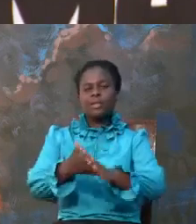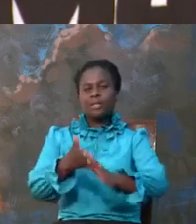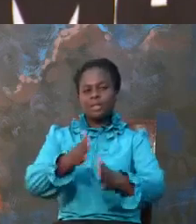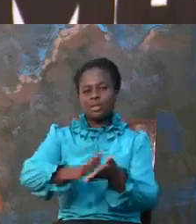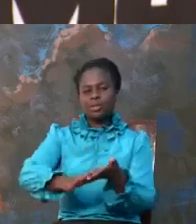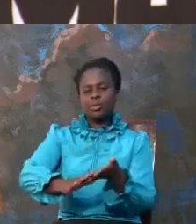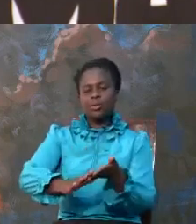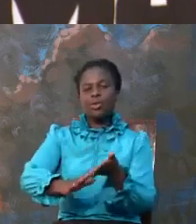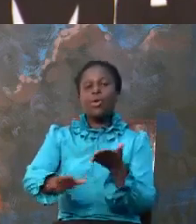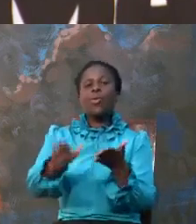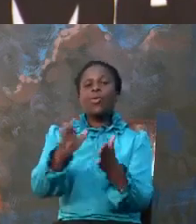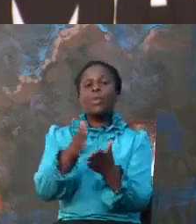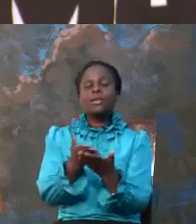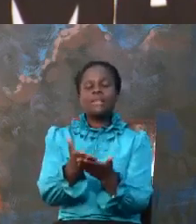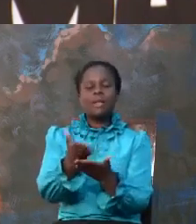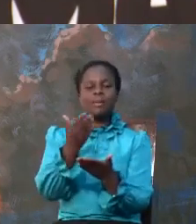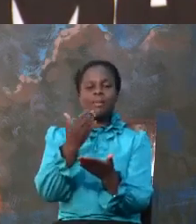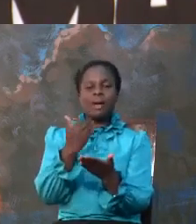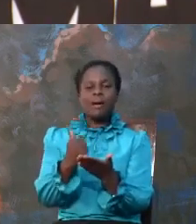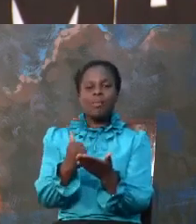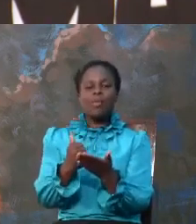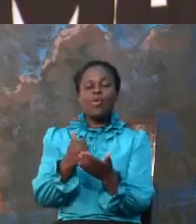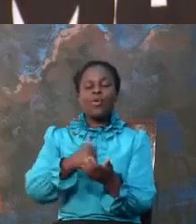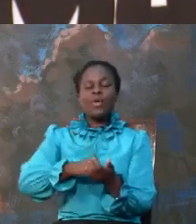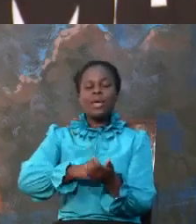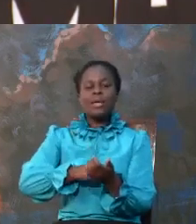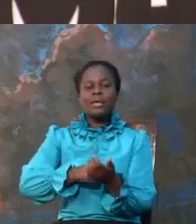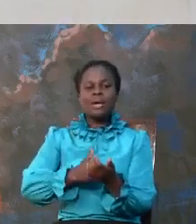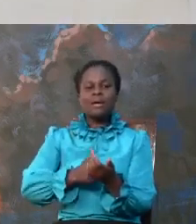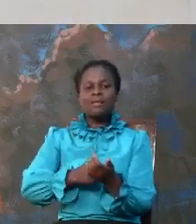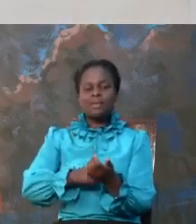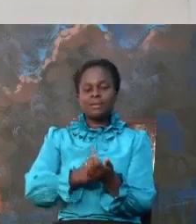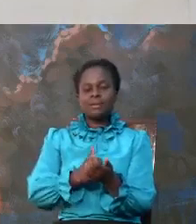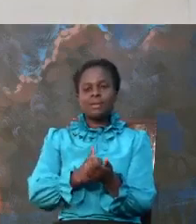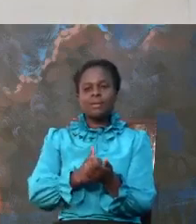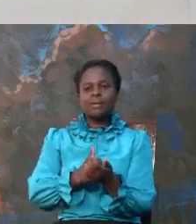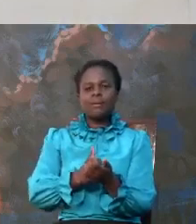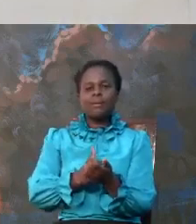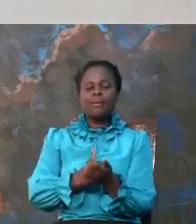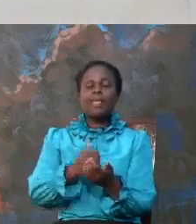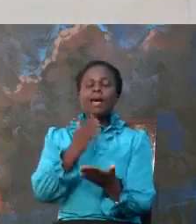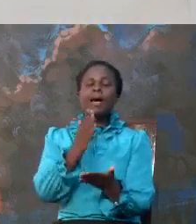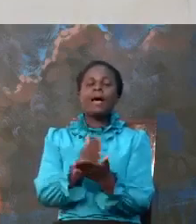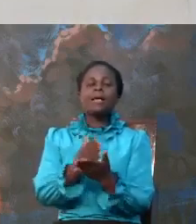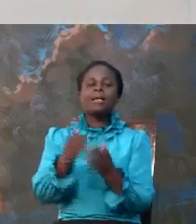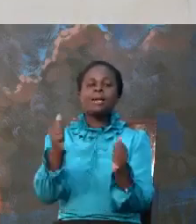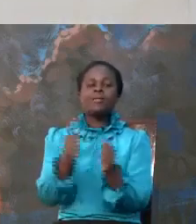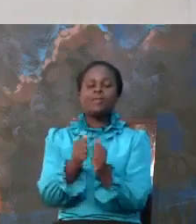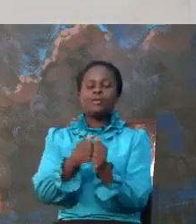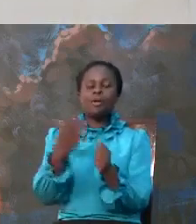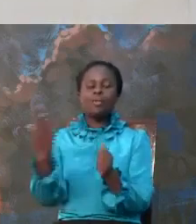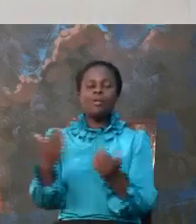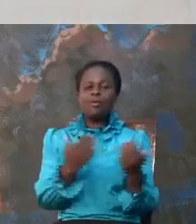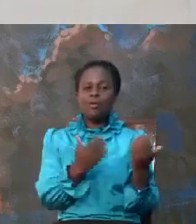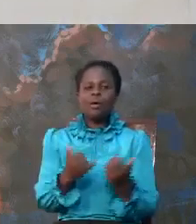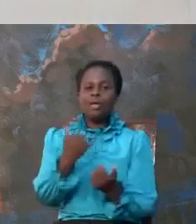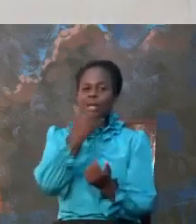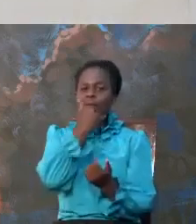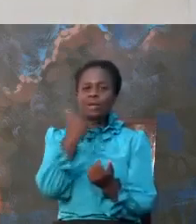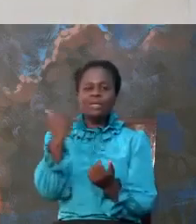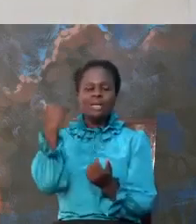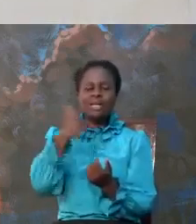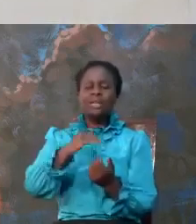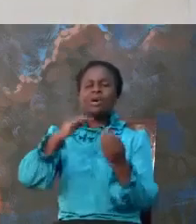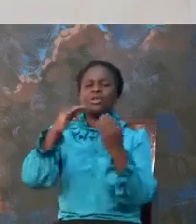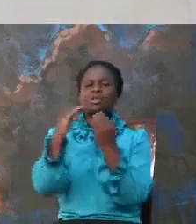upatanisho kwa sababu ya nafsi. Kati ya vitu ambavyo wana Israeli walizuia